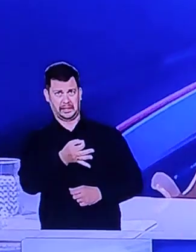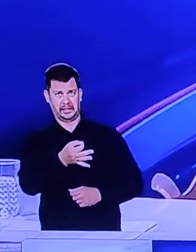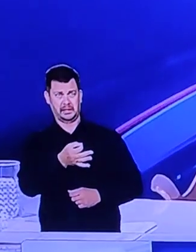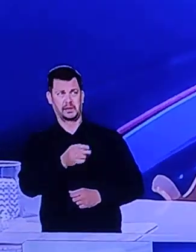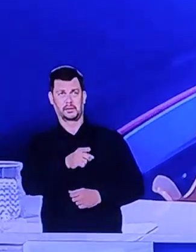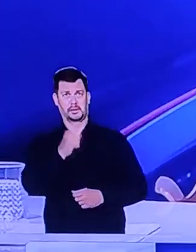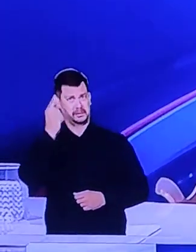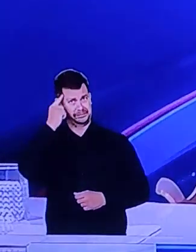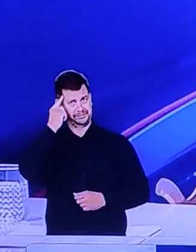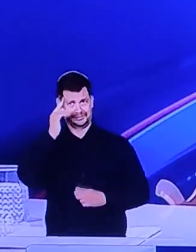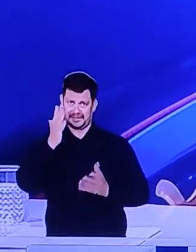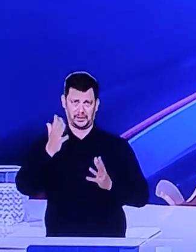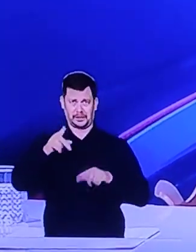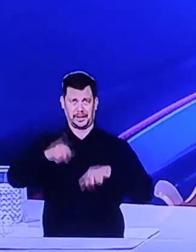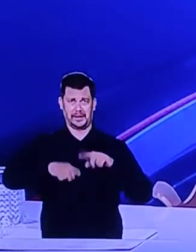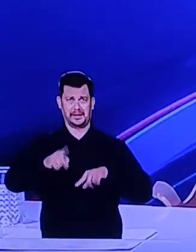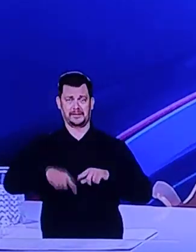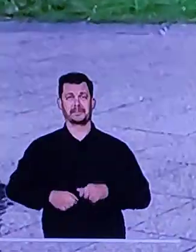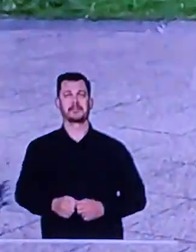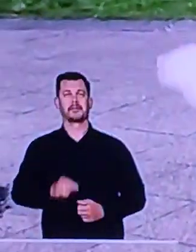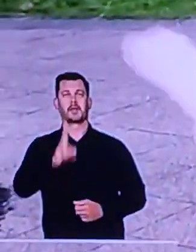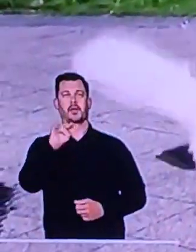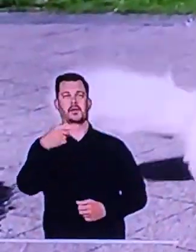bez piątej klepki. Konrad Warzocha.